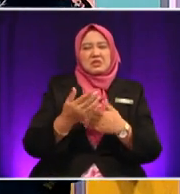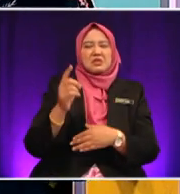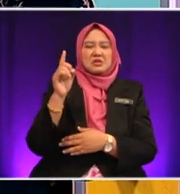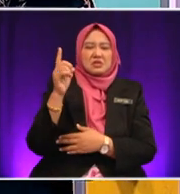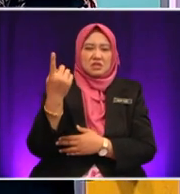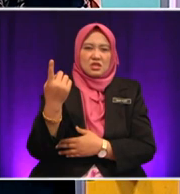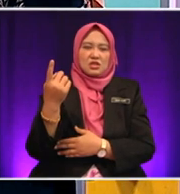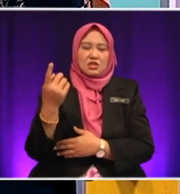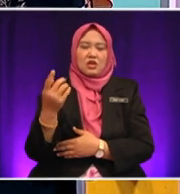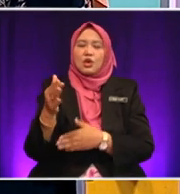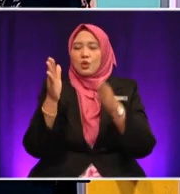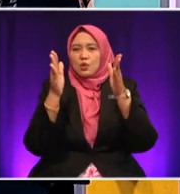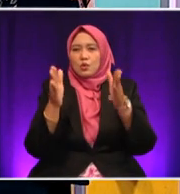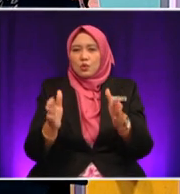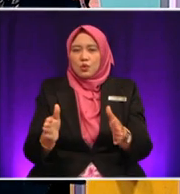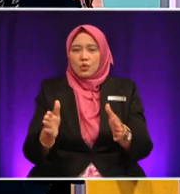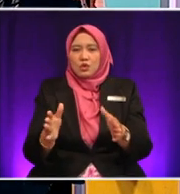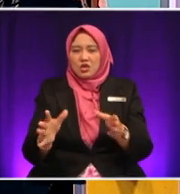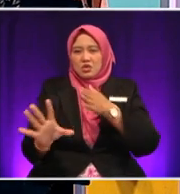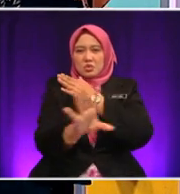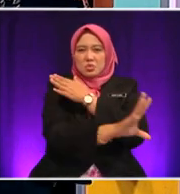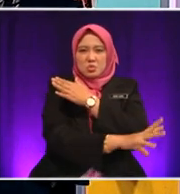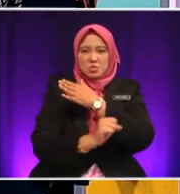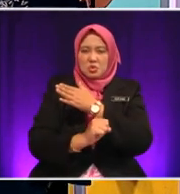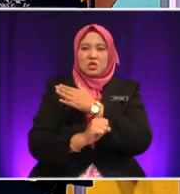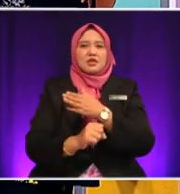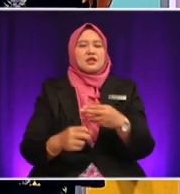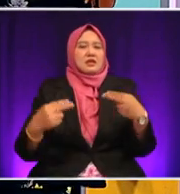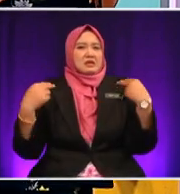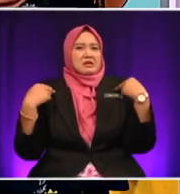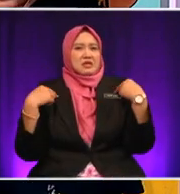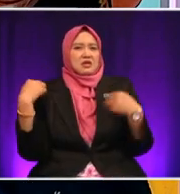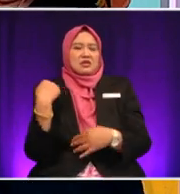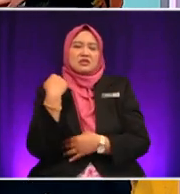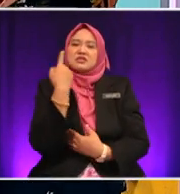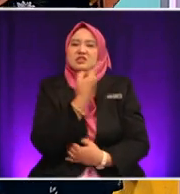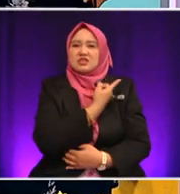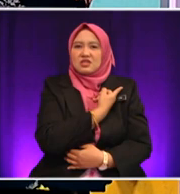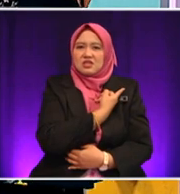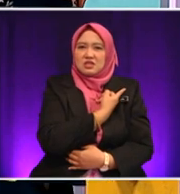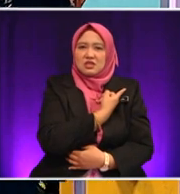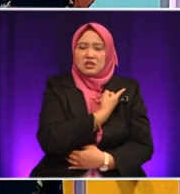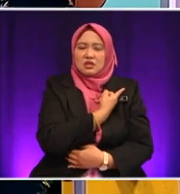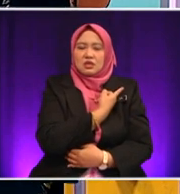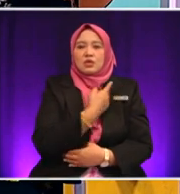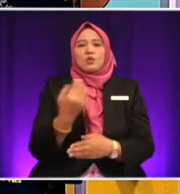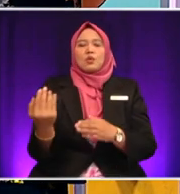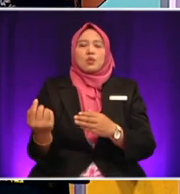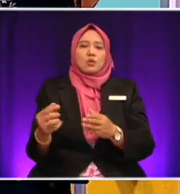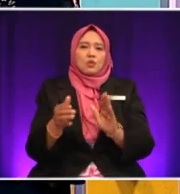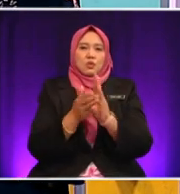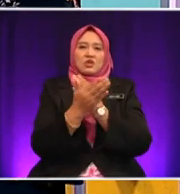sudah tentulah juga tidak dapat diikuti Nah jadi murid-murid ya Janganlah buat